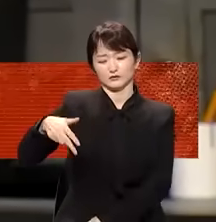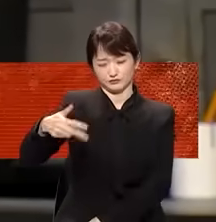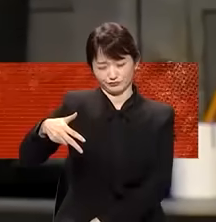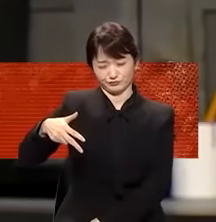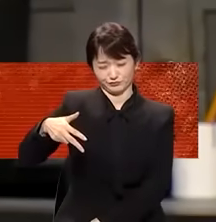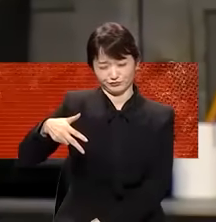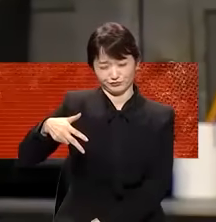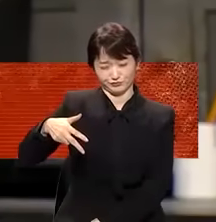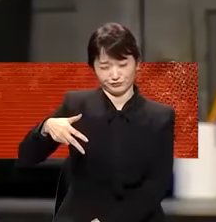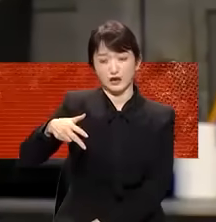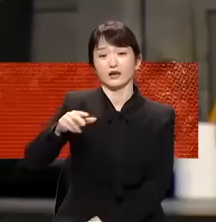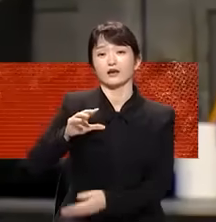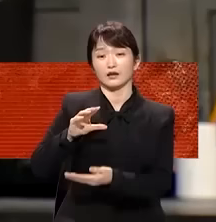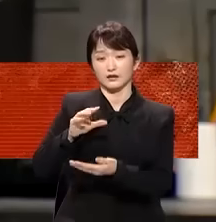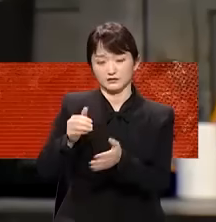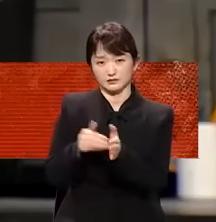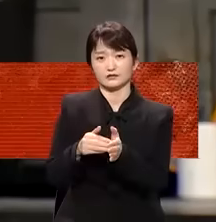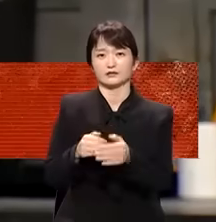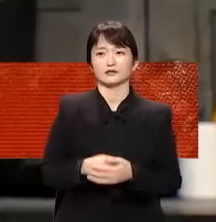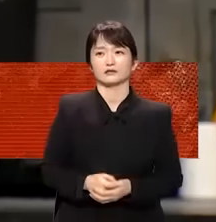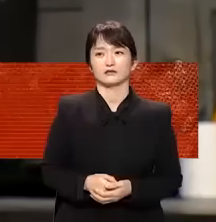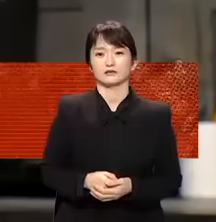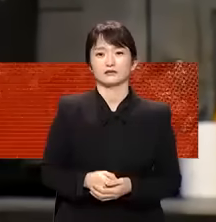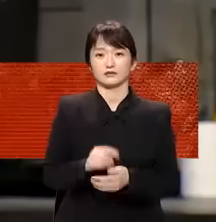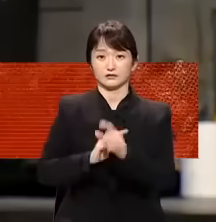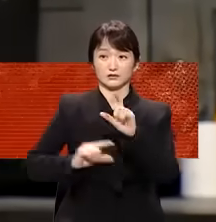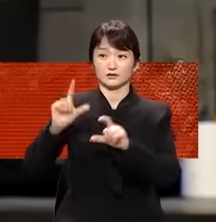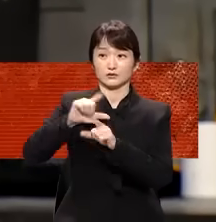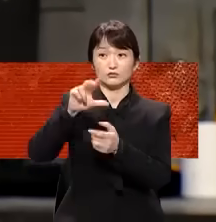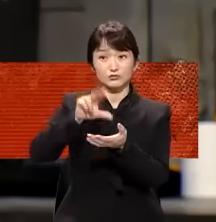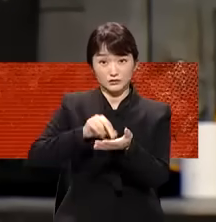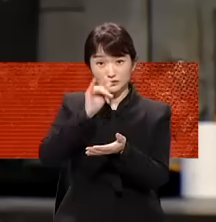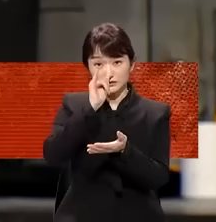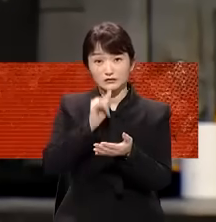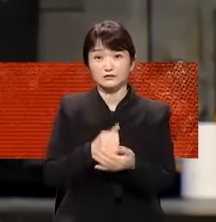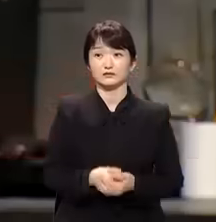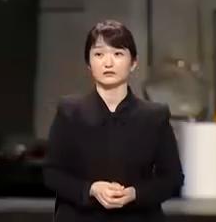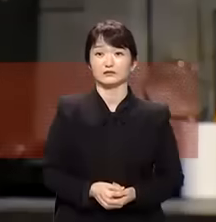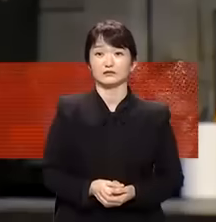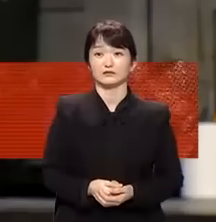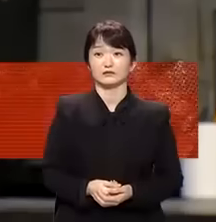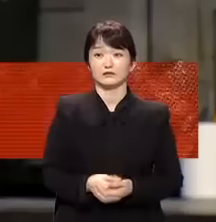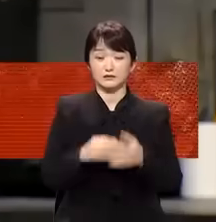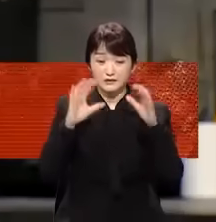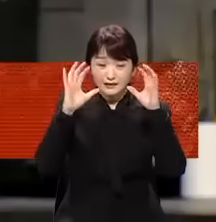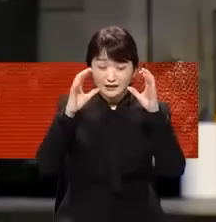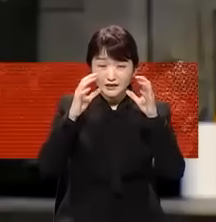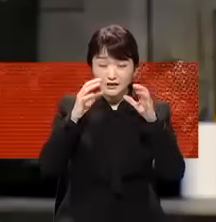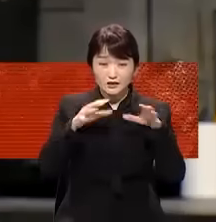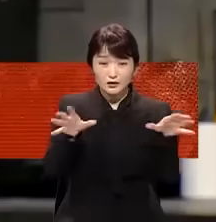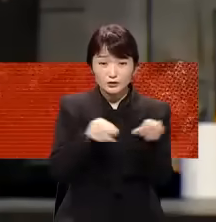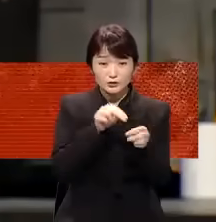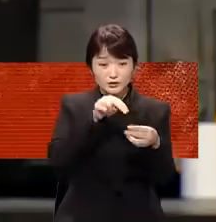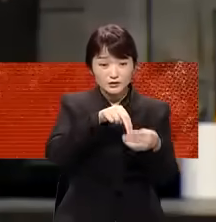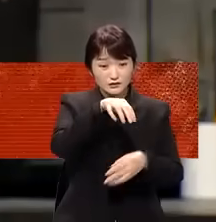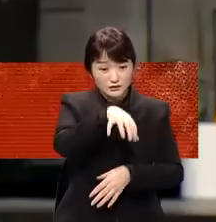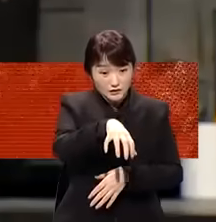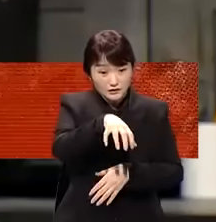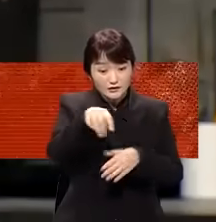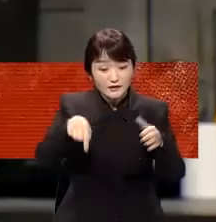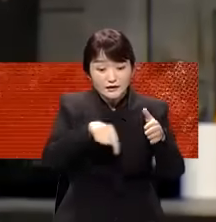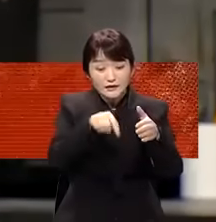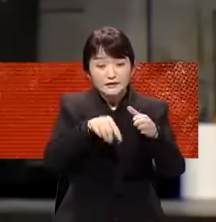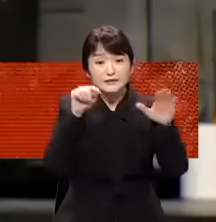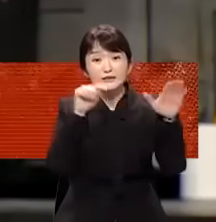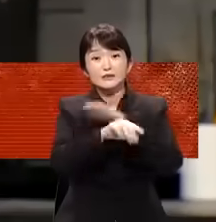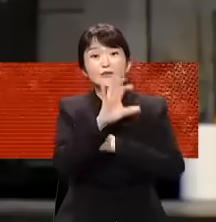이렇게 하는 모습 그래서 제보를 했고 더 문제가 있습니다 뭐요 육가 종합 센터에서 들어가면 화장실이 개방이 돼 있어요 거기